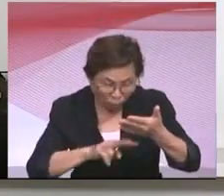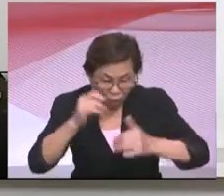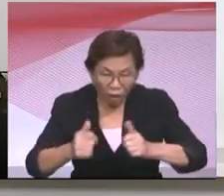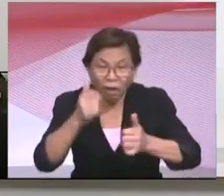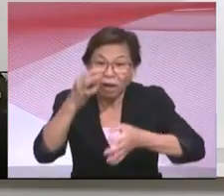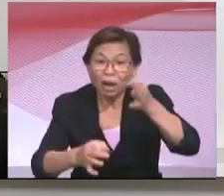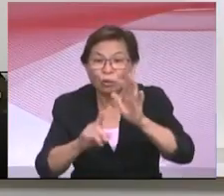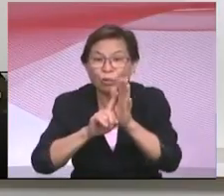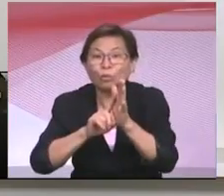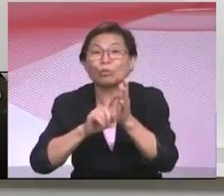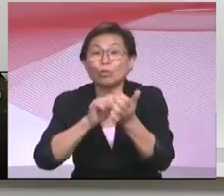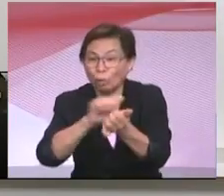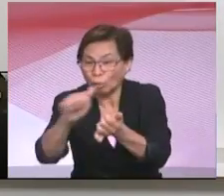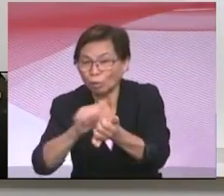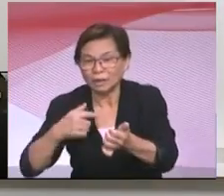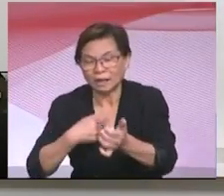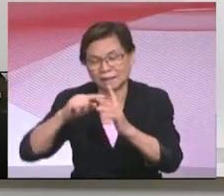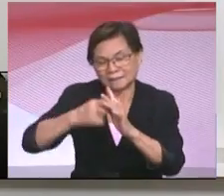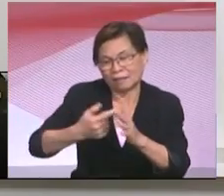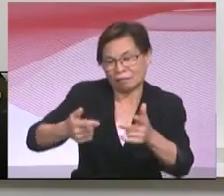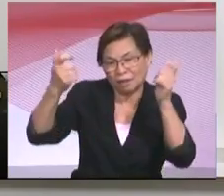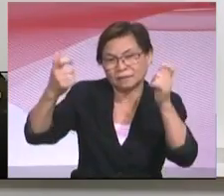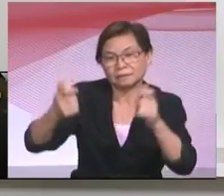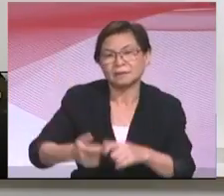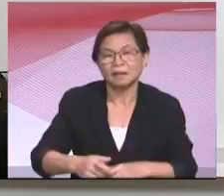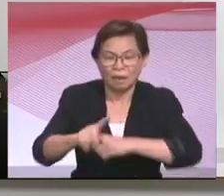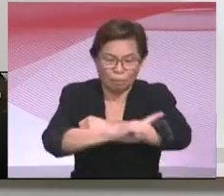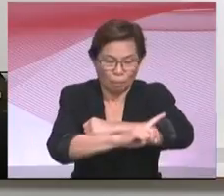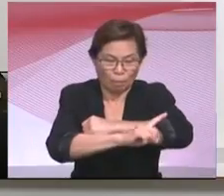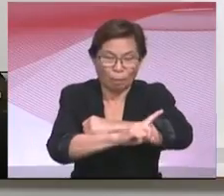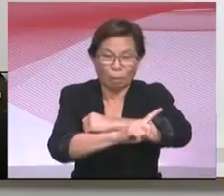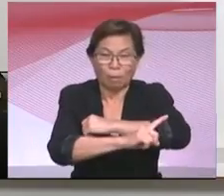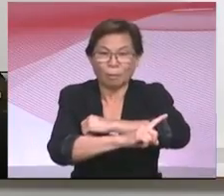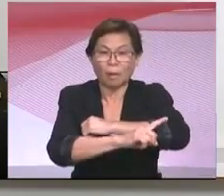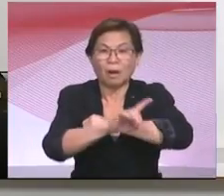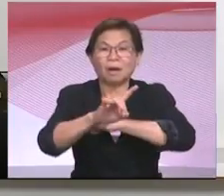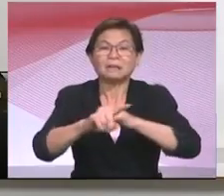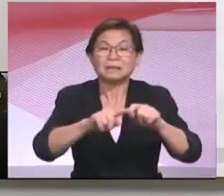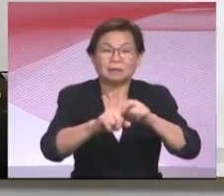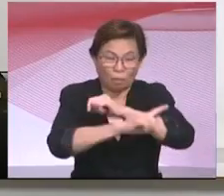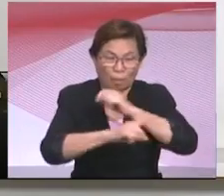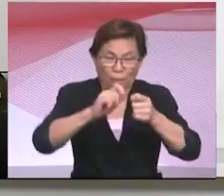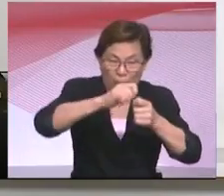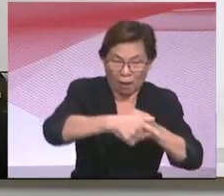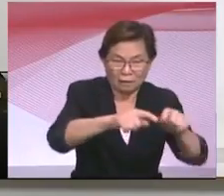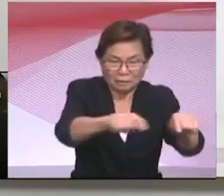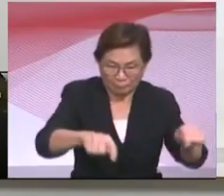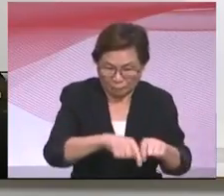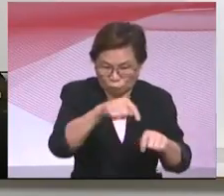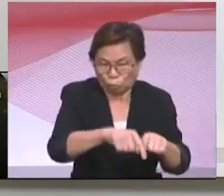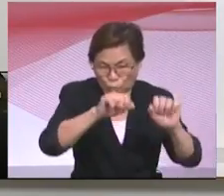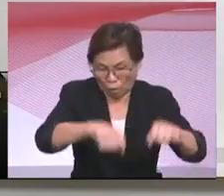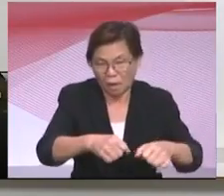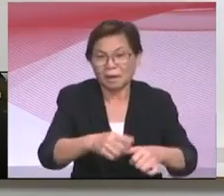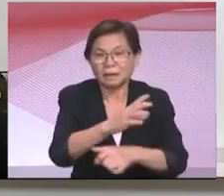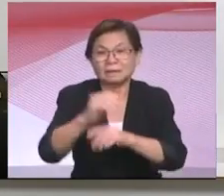diluluskan, kita akan menguatkuasakan dengan segera. Dan compound boleh dikenakan di lapangan. Jadi saya harap